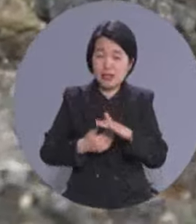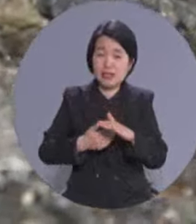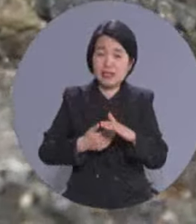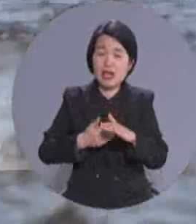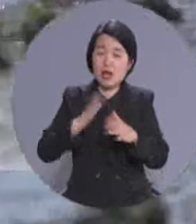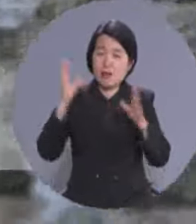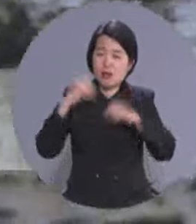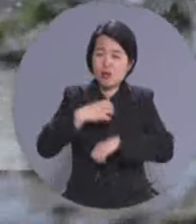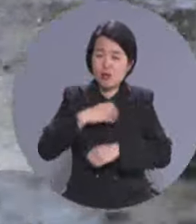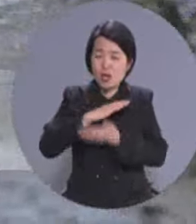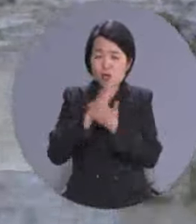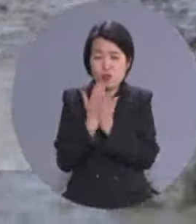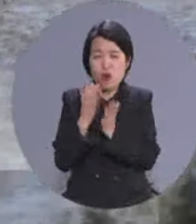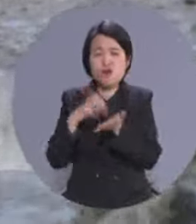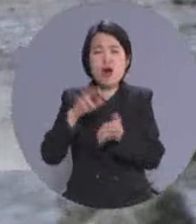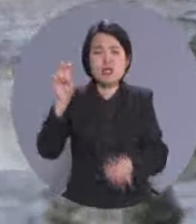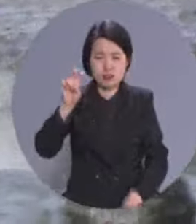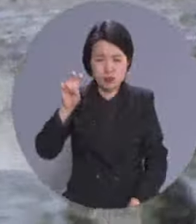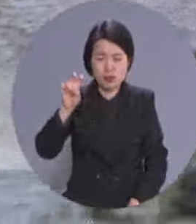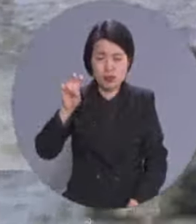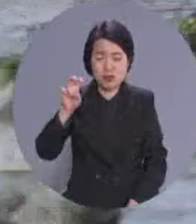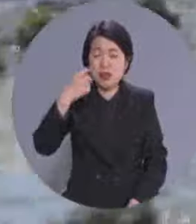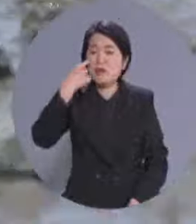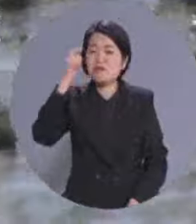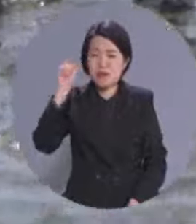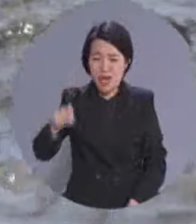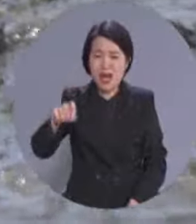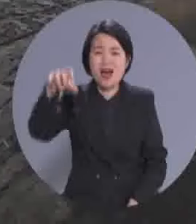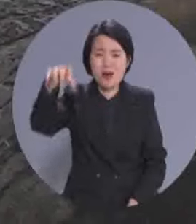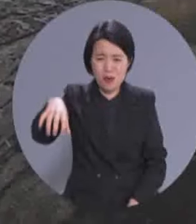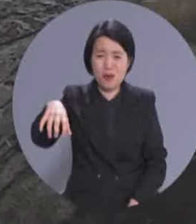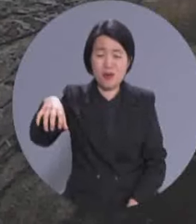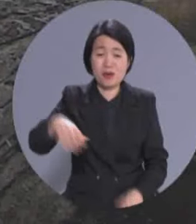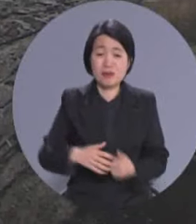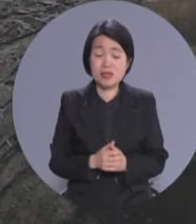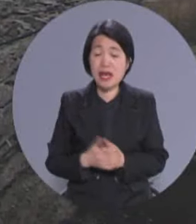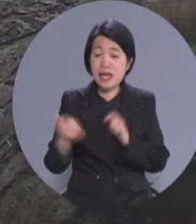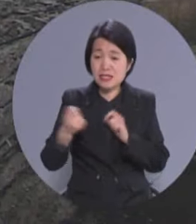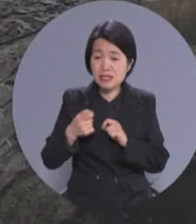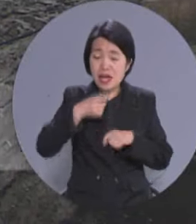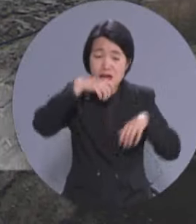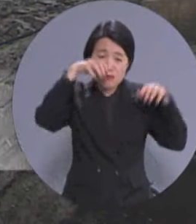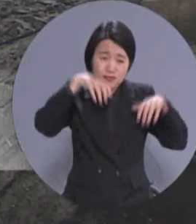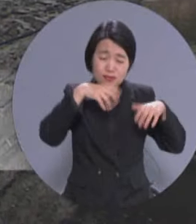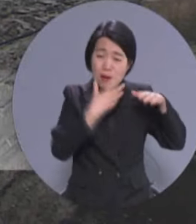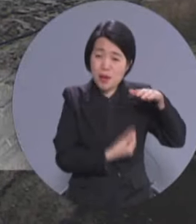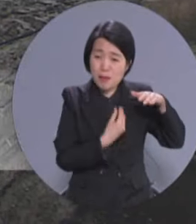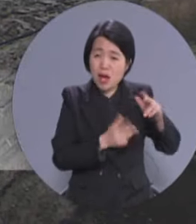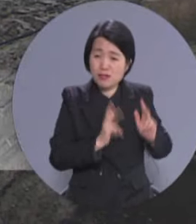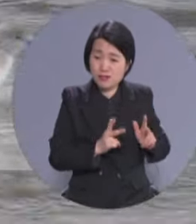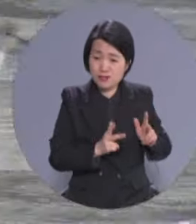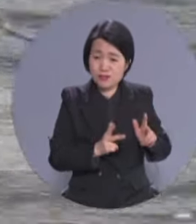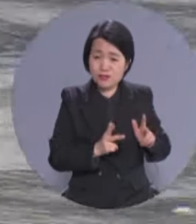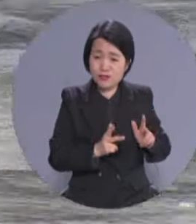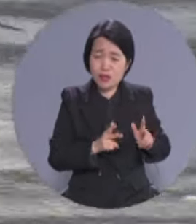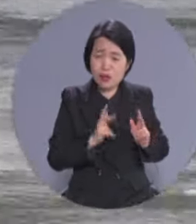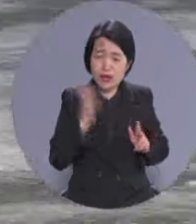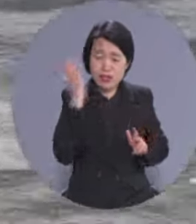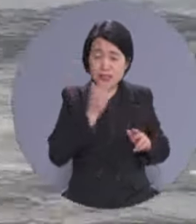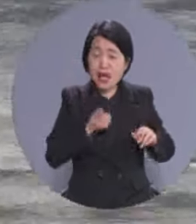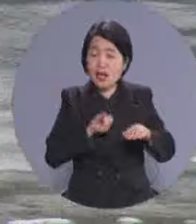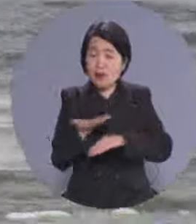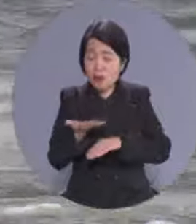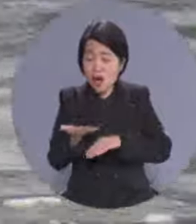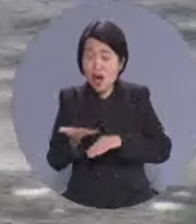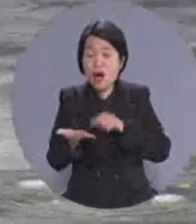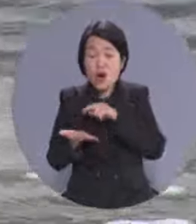넘는 멸종위기 야생동물이 이곳에서 발견됐습니다. 인근의 빗물 펌프장에서 방류되는 생활하수에 포함된